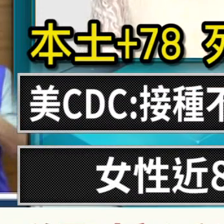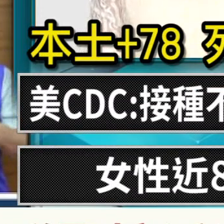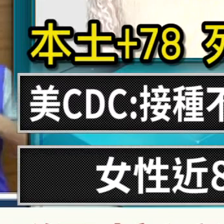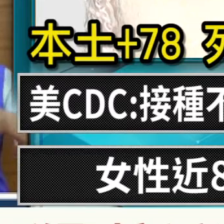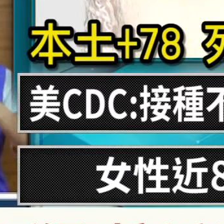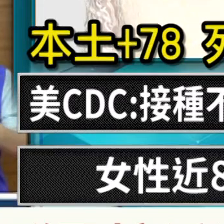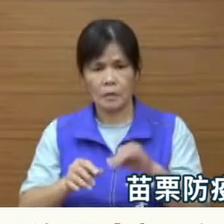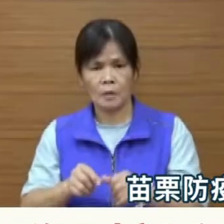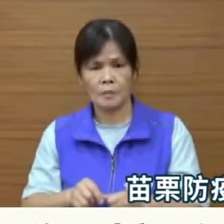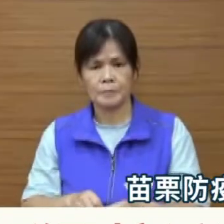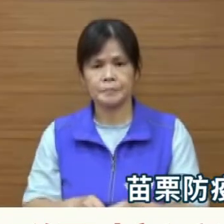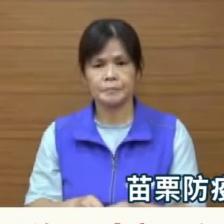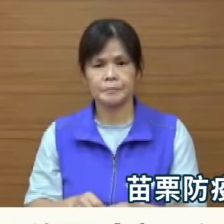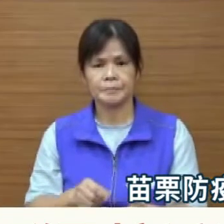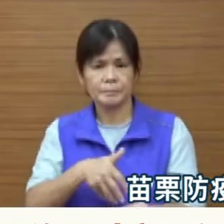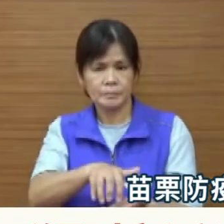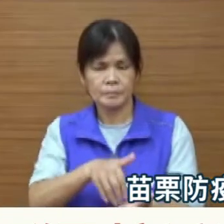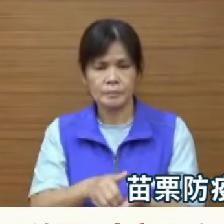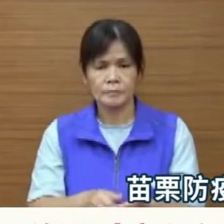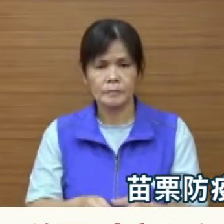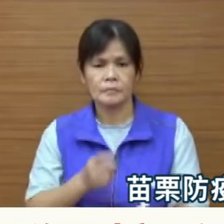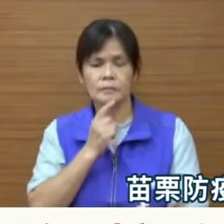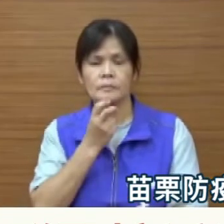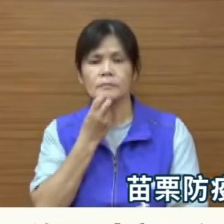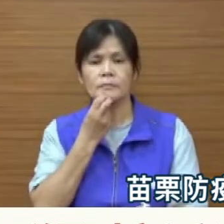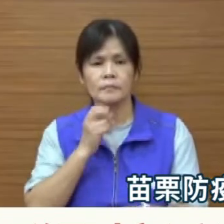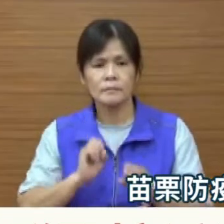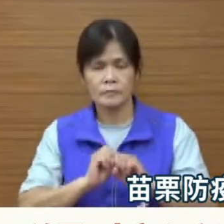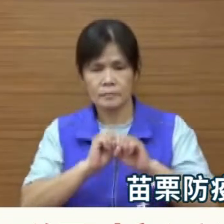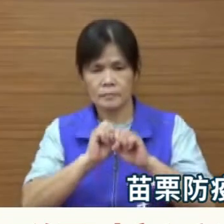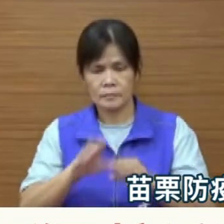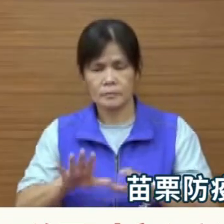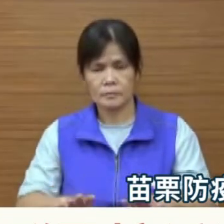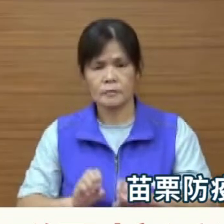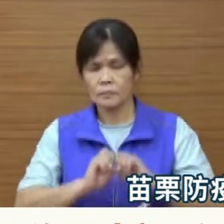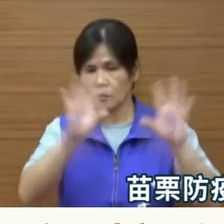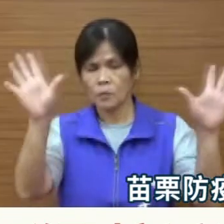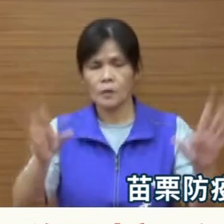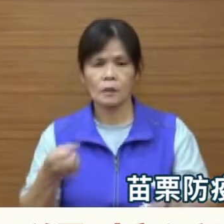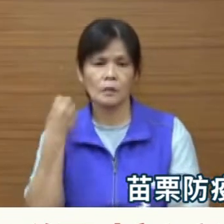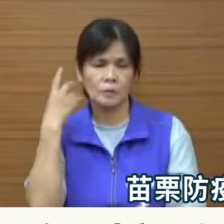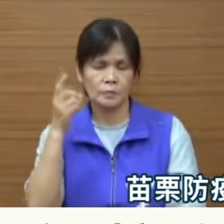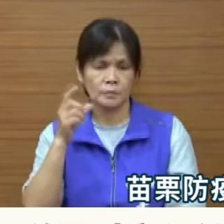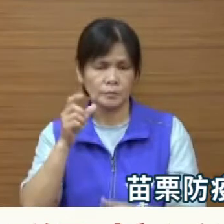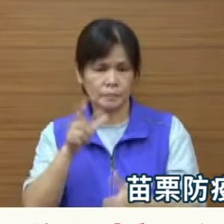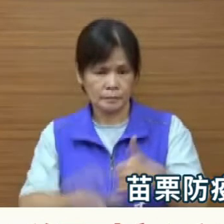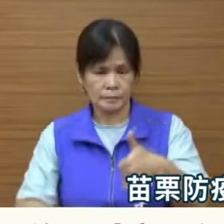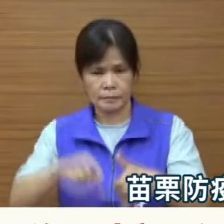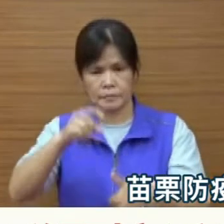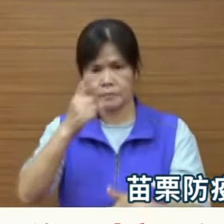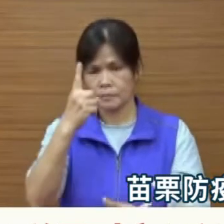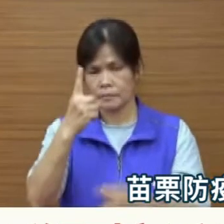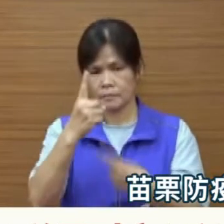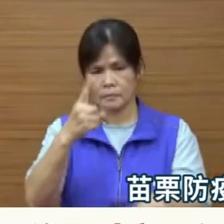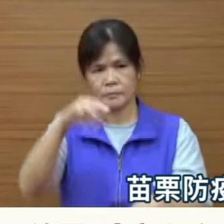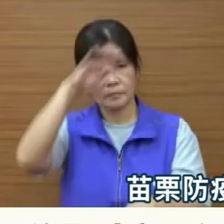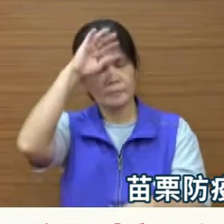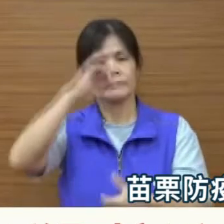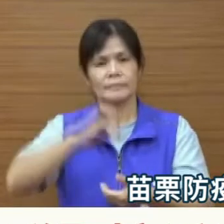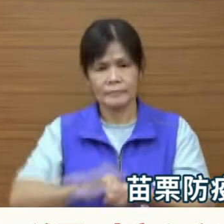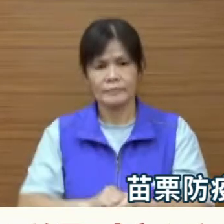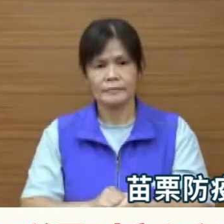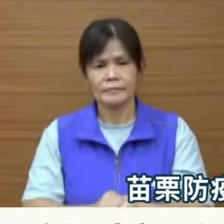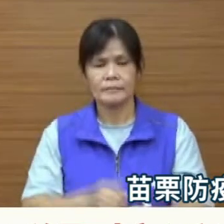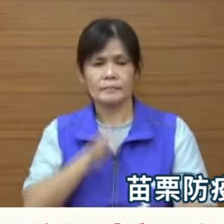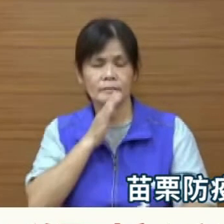明。 那中央疫情指挥中心公布了我们苗栗县今天新增了一例确诊的